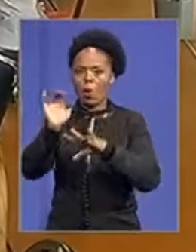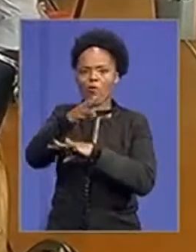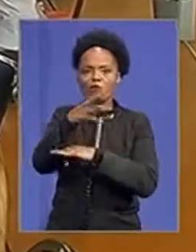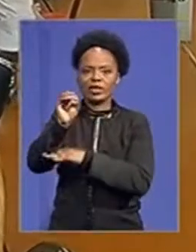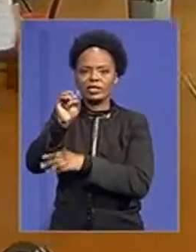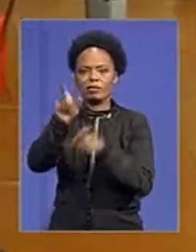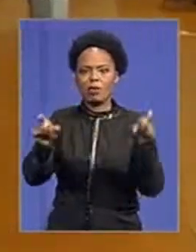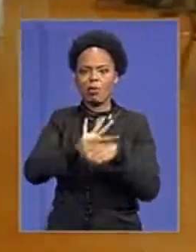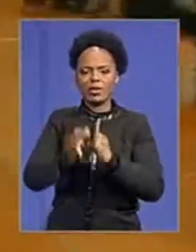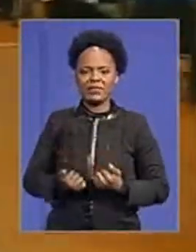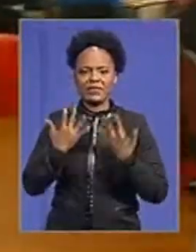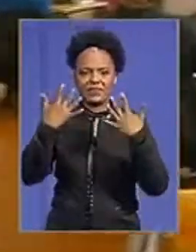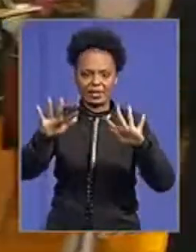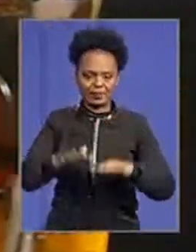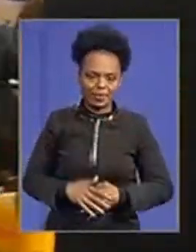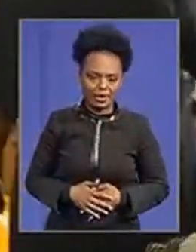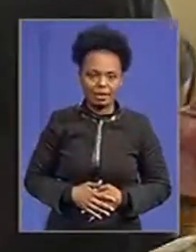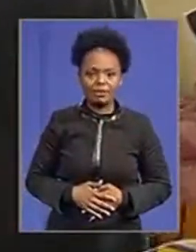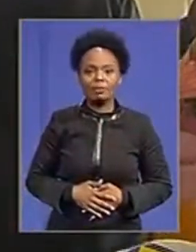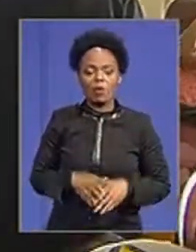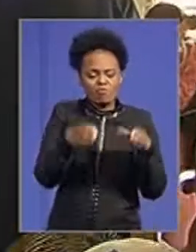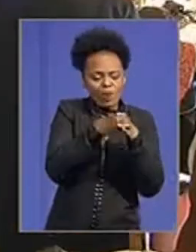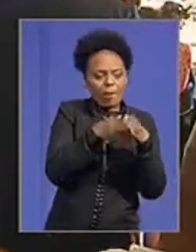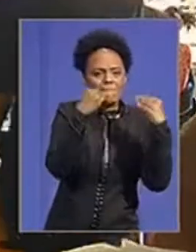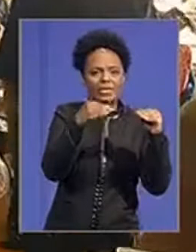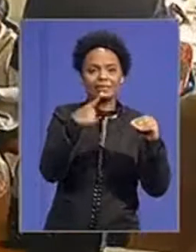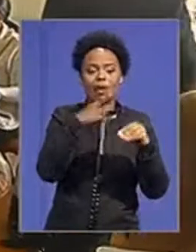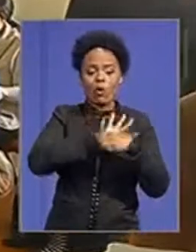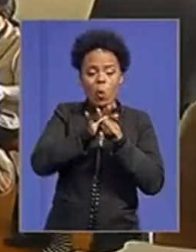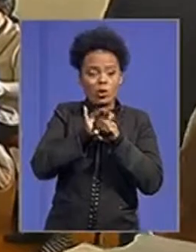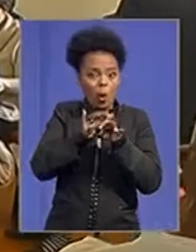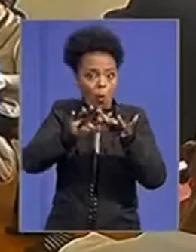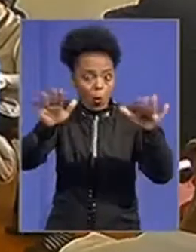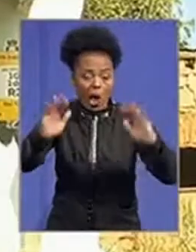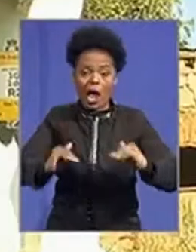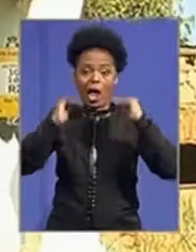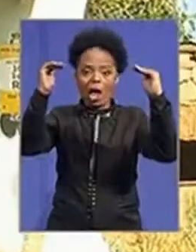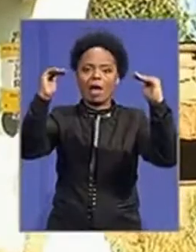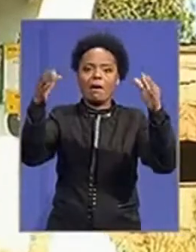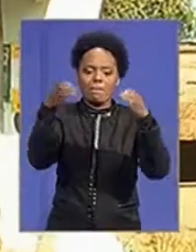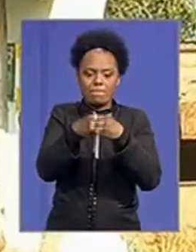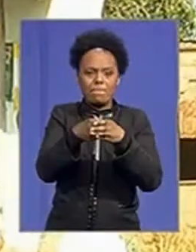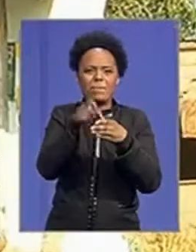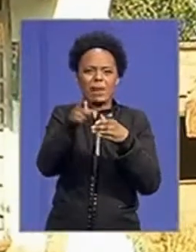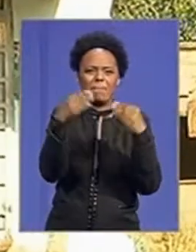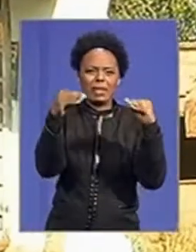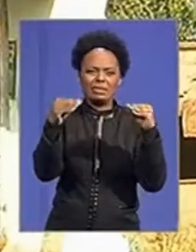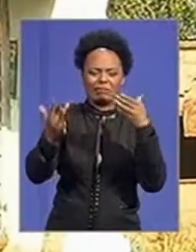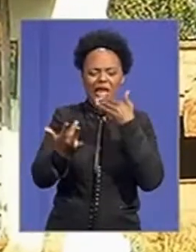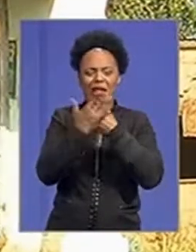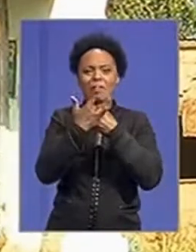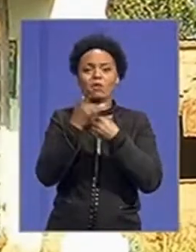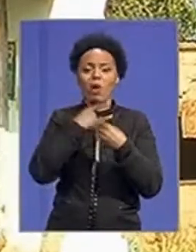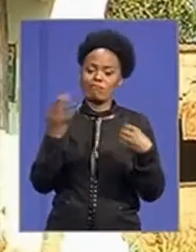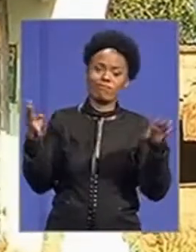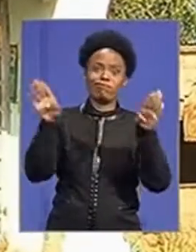tše nnyane ba hlobaetšwa ke gore palo ya godimo ya diphetetšo e ka baka gore naga e boele gape go melao e boima ya